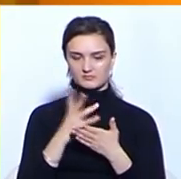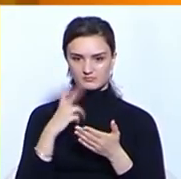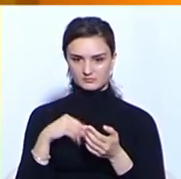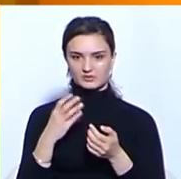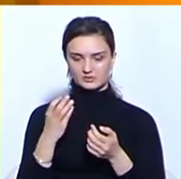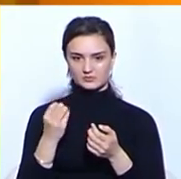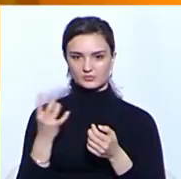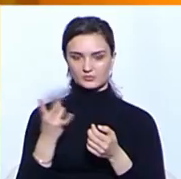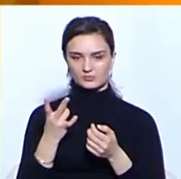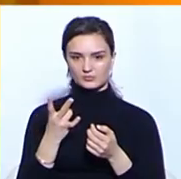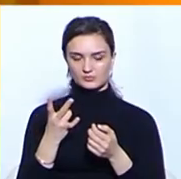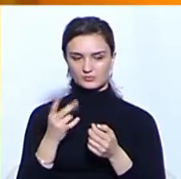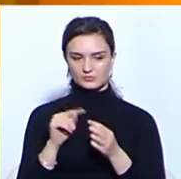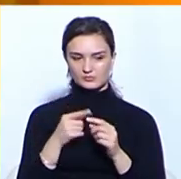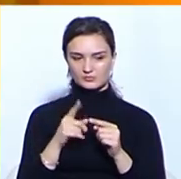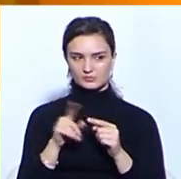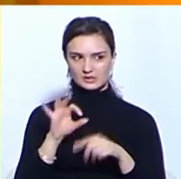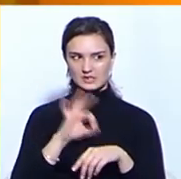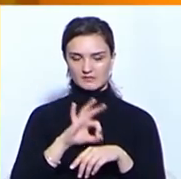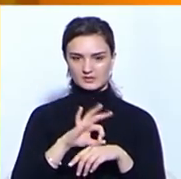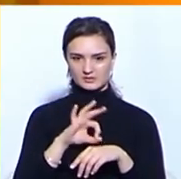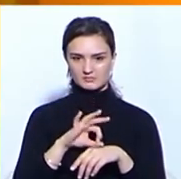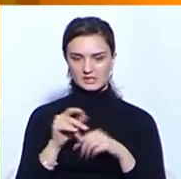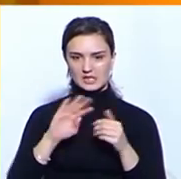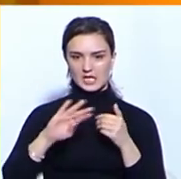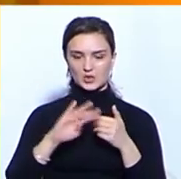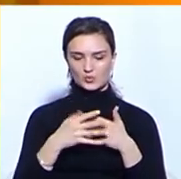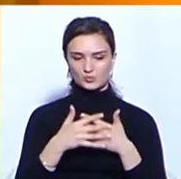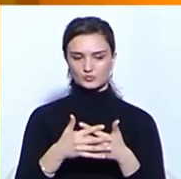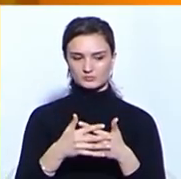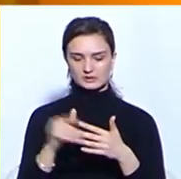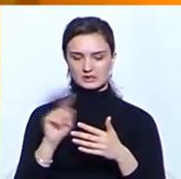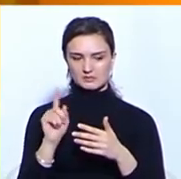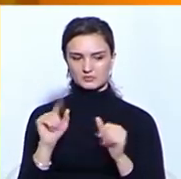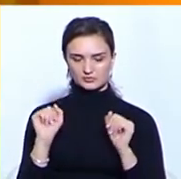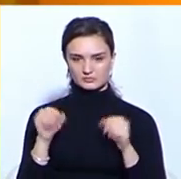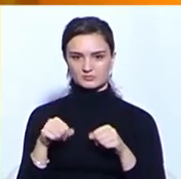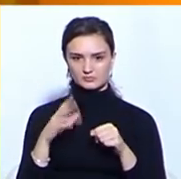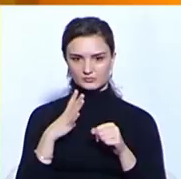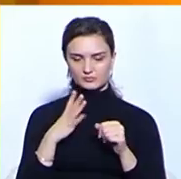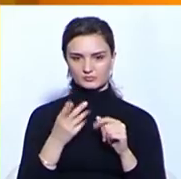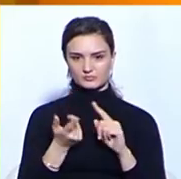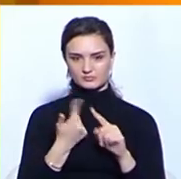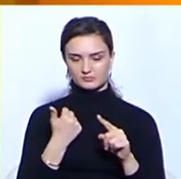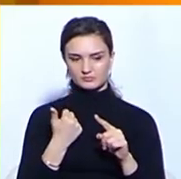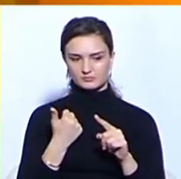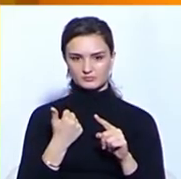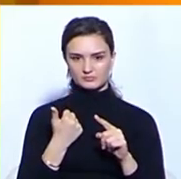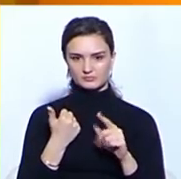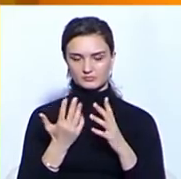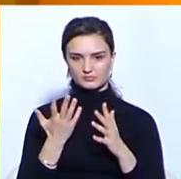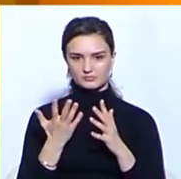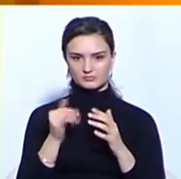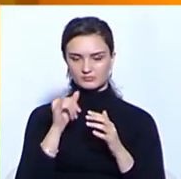კიდევ შულების გაჩენა. ანუ ეს დაავადება გარეორსულობა. რამეთი შეიძლება ავიცილოთ თუ თავისებურად ხდება